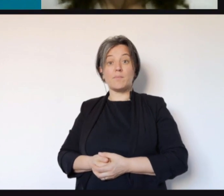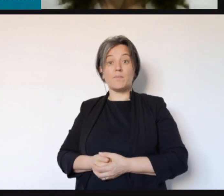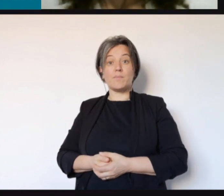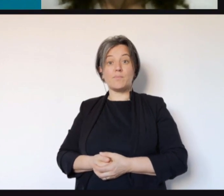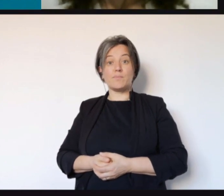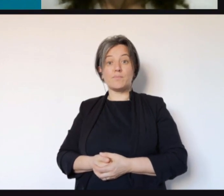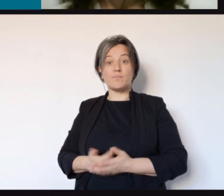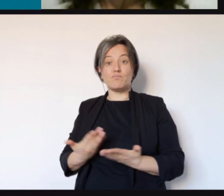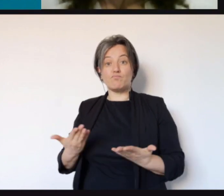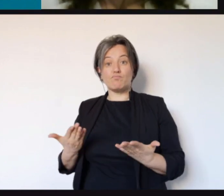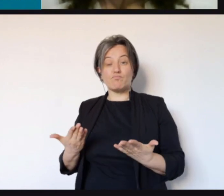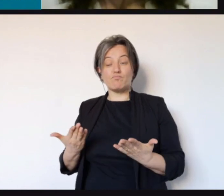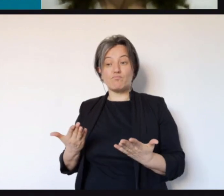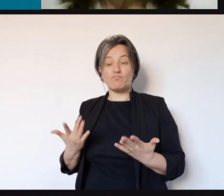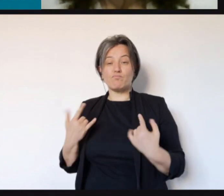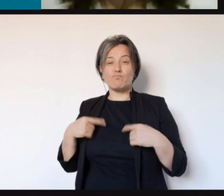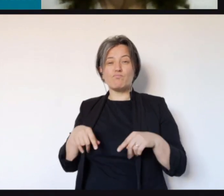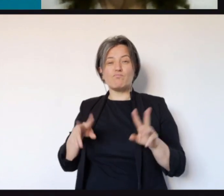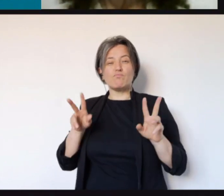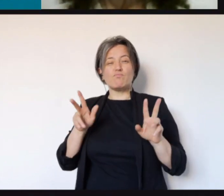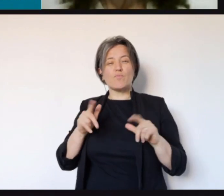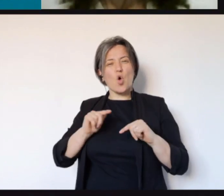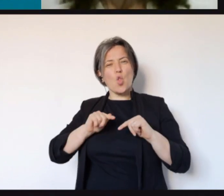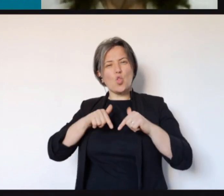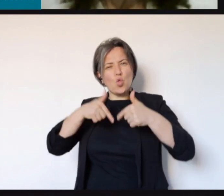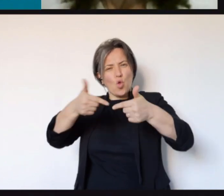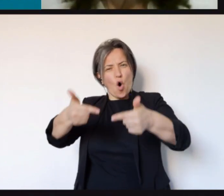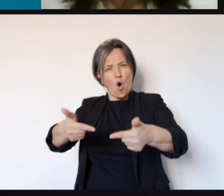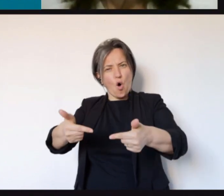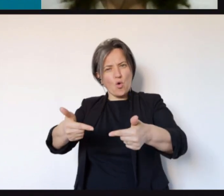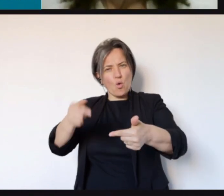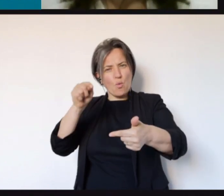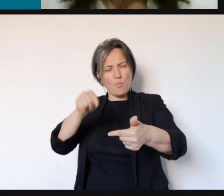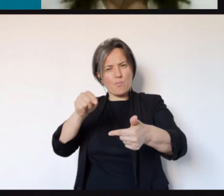il dono rispetto alla dignità,